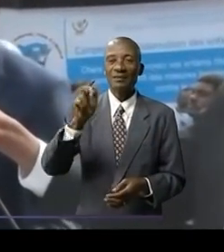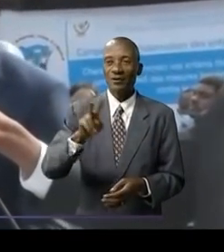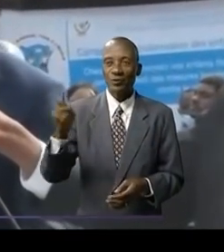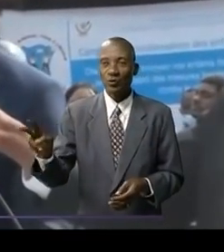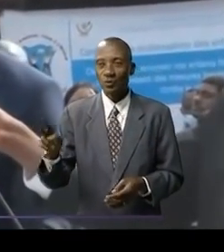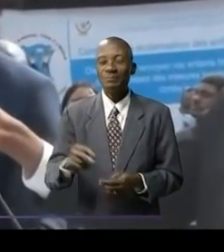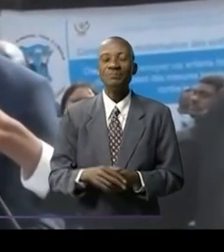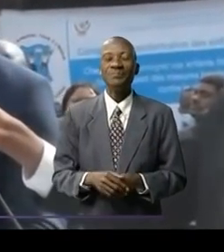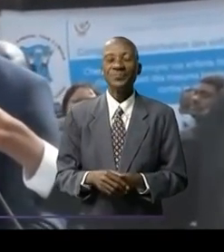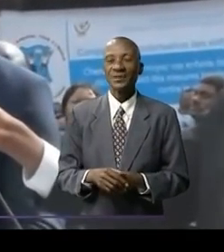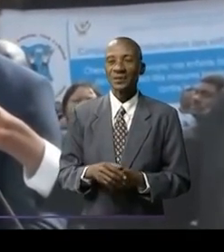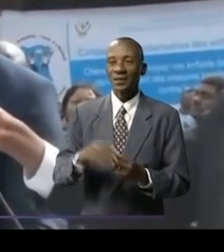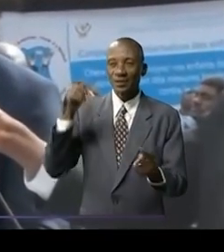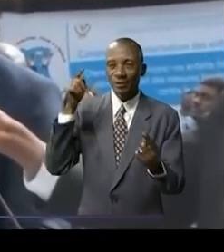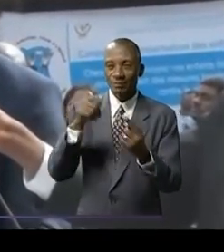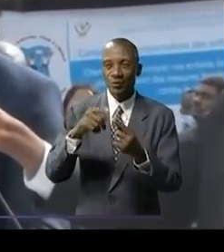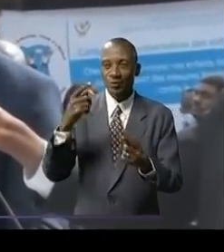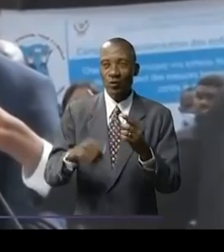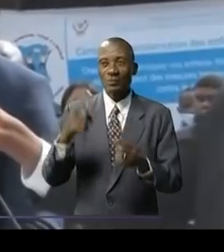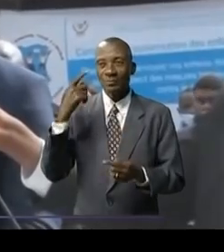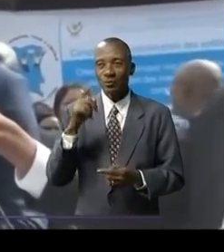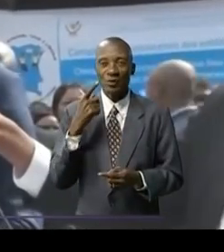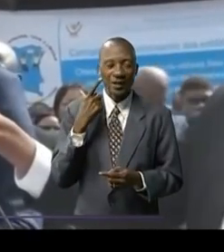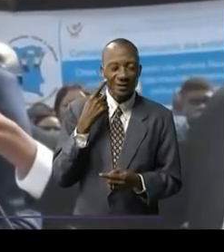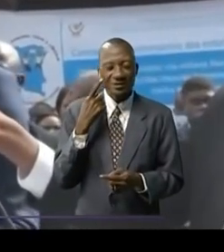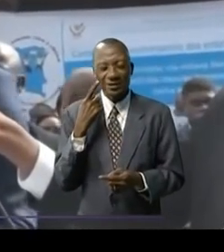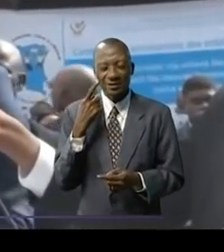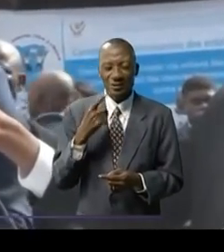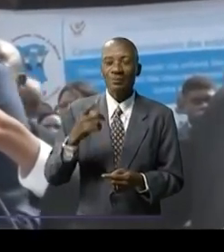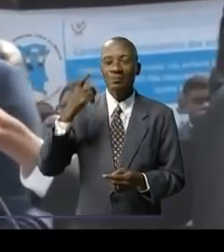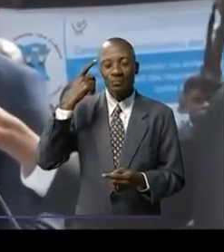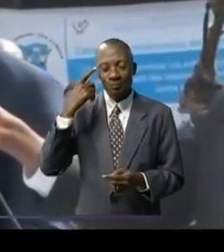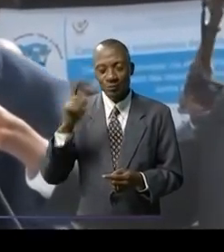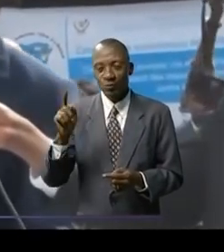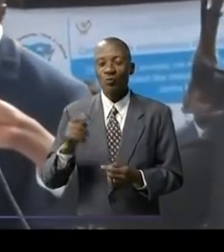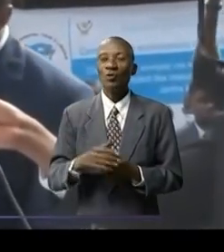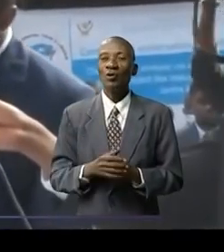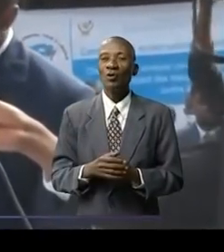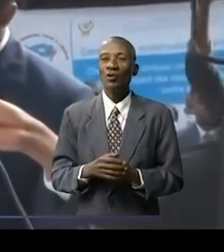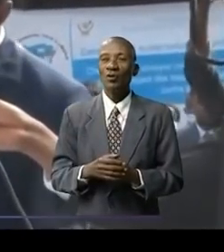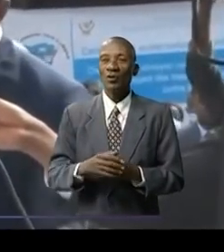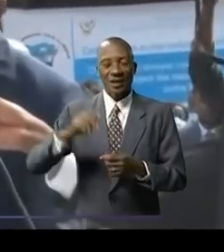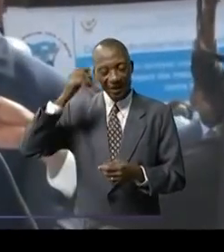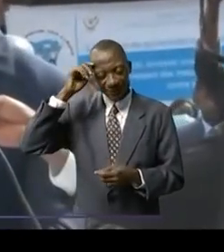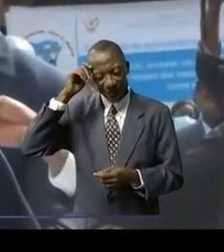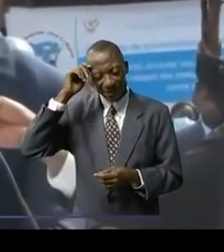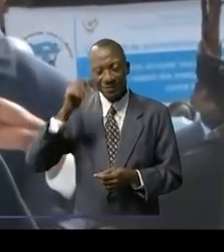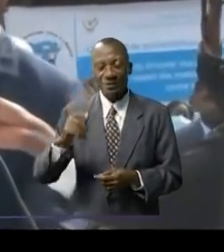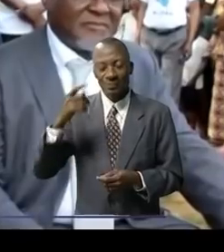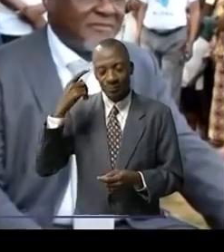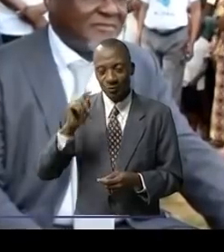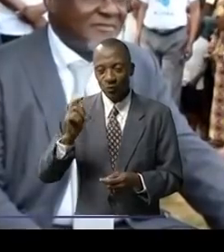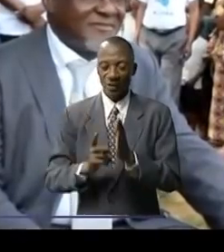2021-2022 est placée sous le signe de la rigueur pour la recherche de l'excellence en vue d'assurer le redressement de notre sous-secteur de l'EPST.